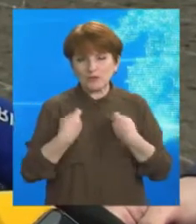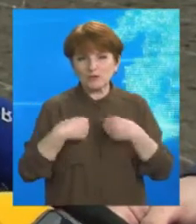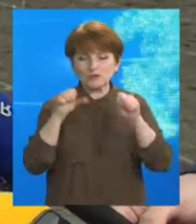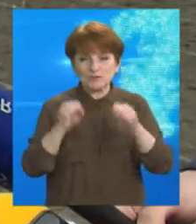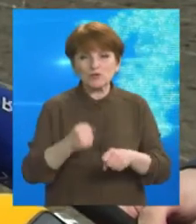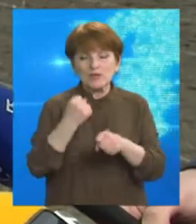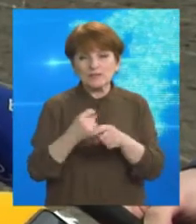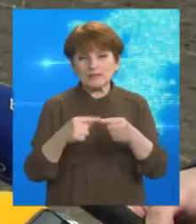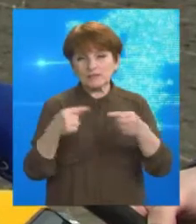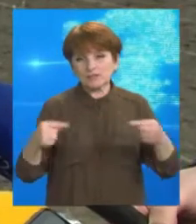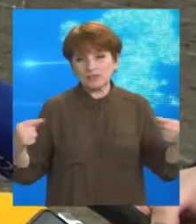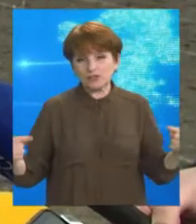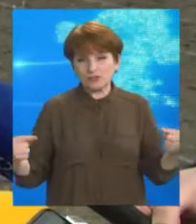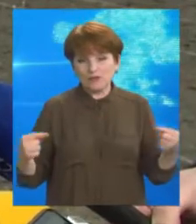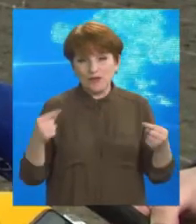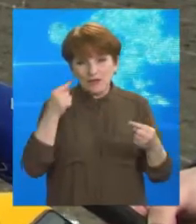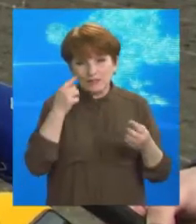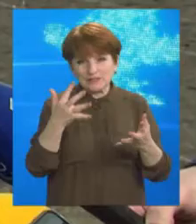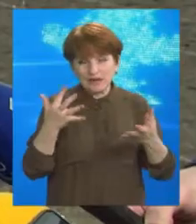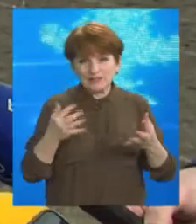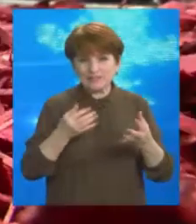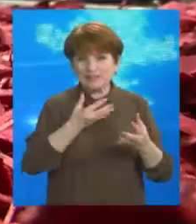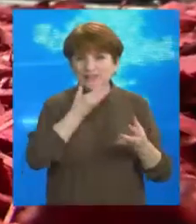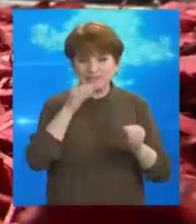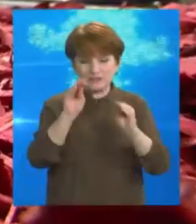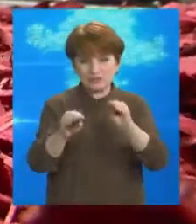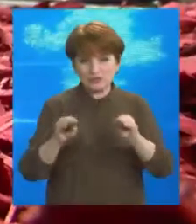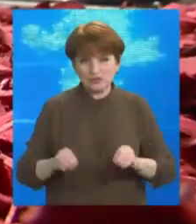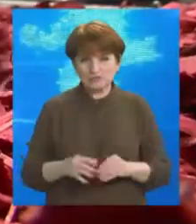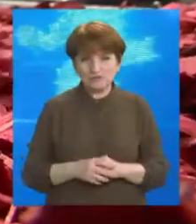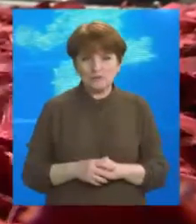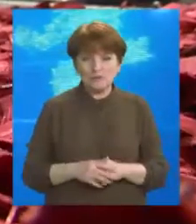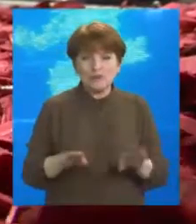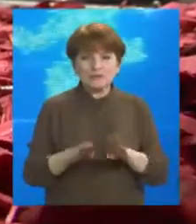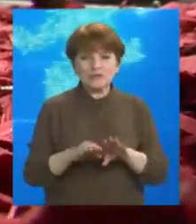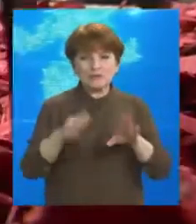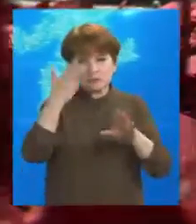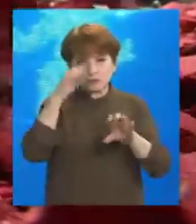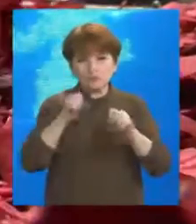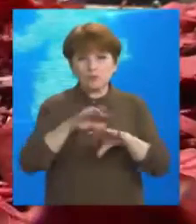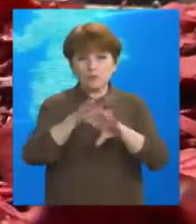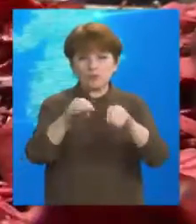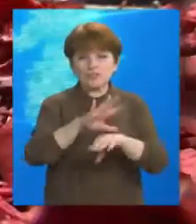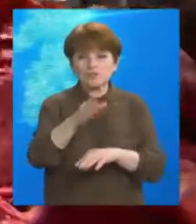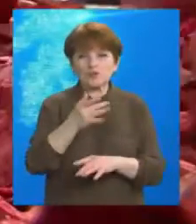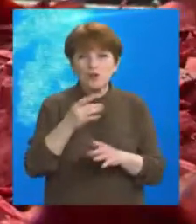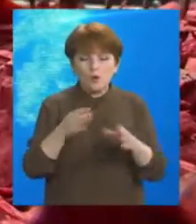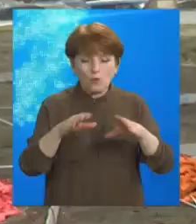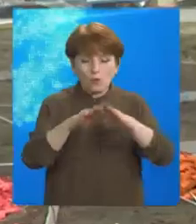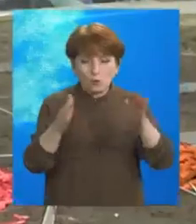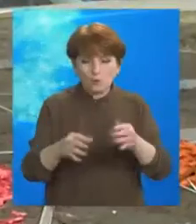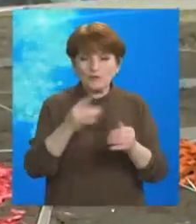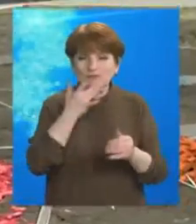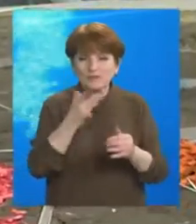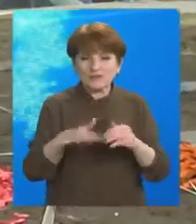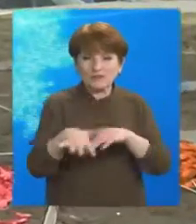сделать различные яркие ландшафтные дизайны. Таким способом украсят все клумбы в советском районе Челябинска. Уже со